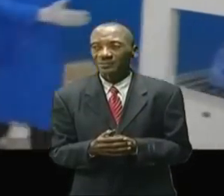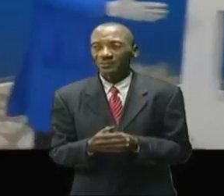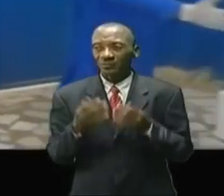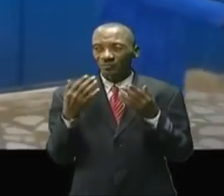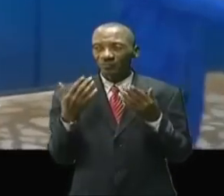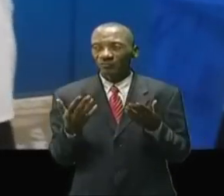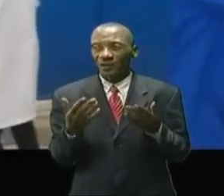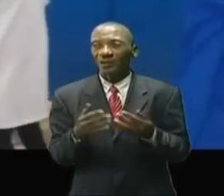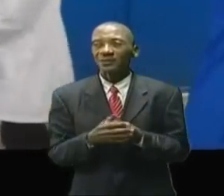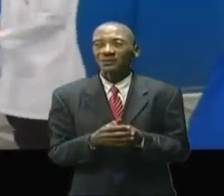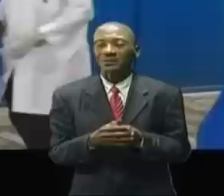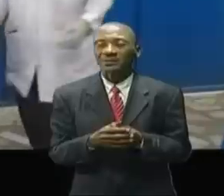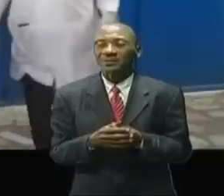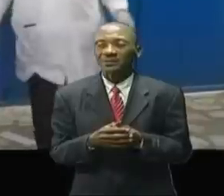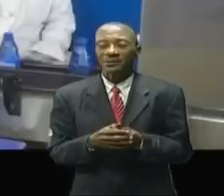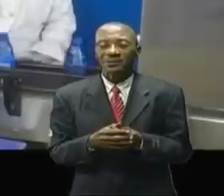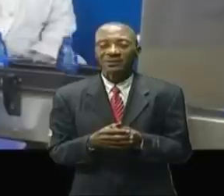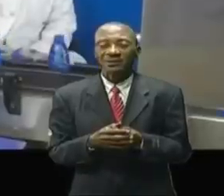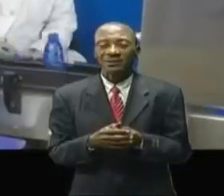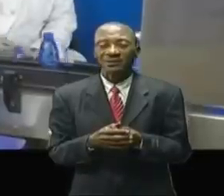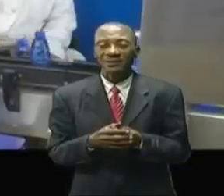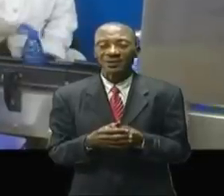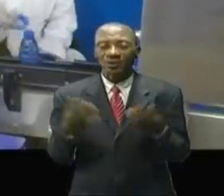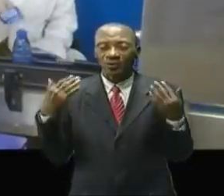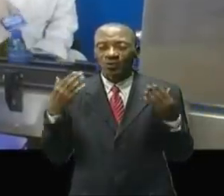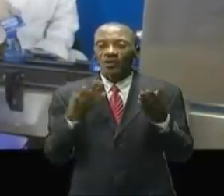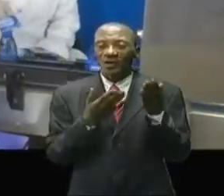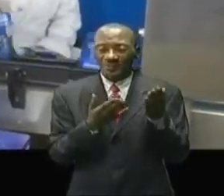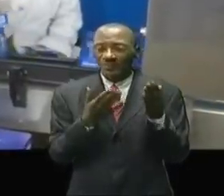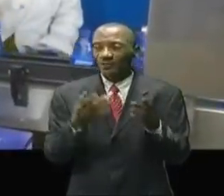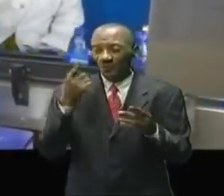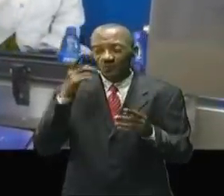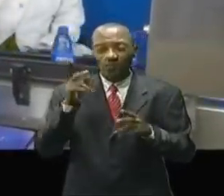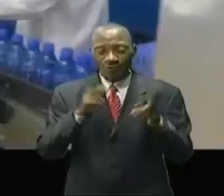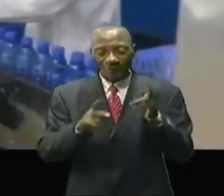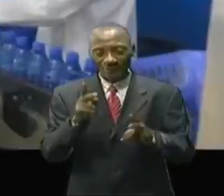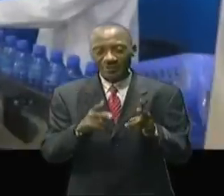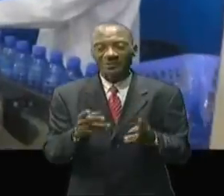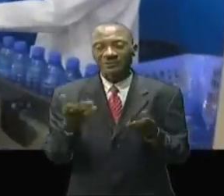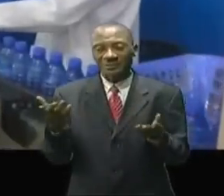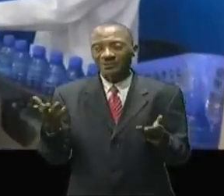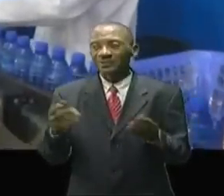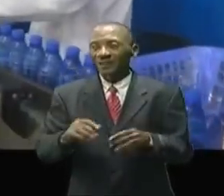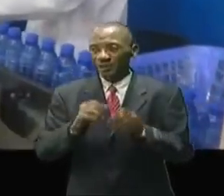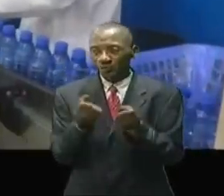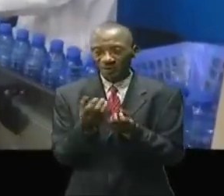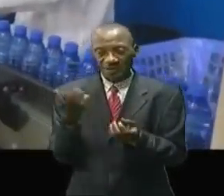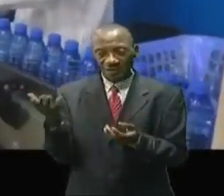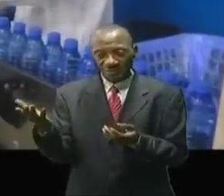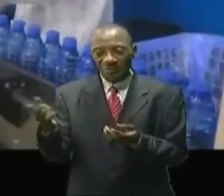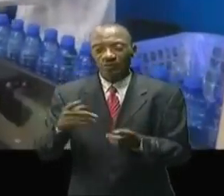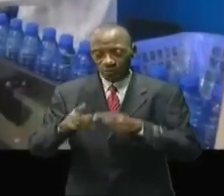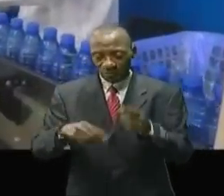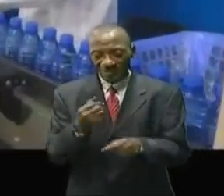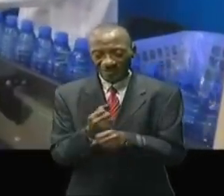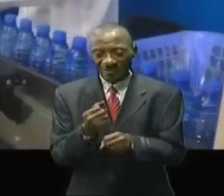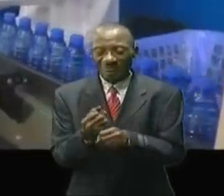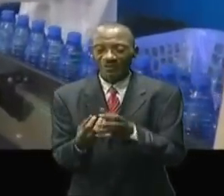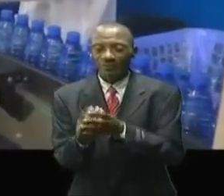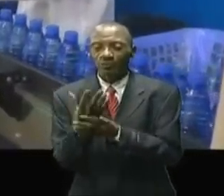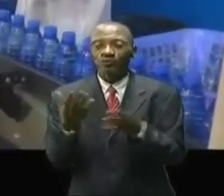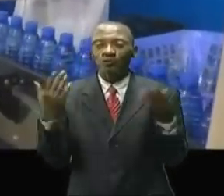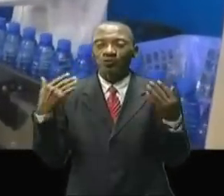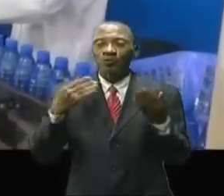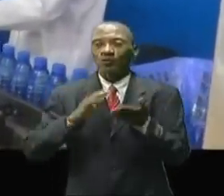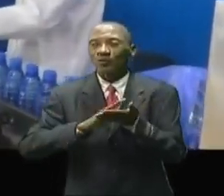République, Félix Antoine Tshisekedi Tshilombo, qui veut que chacun investisse chez lui. Ce projet a été encadré et suivi par les services